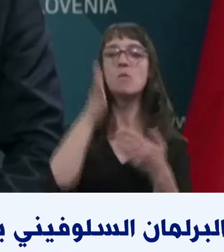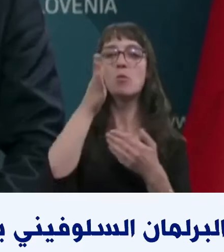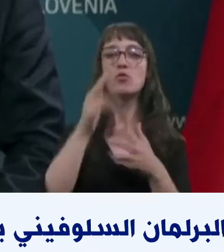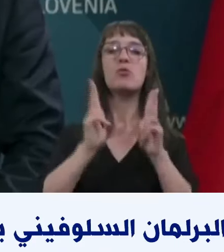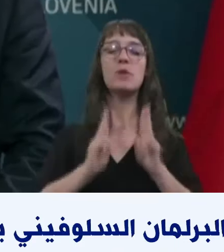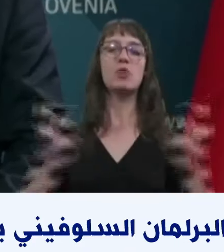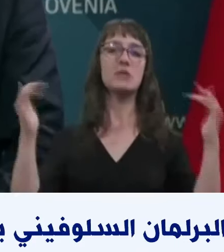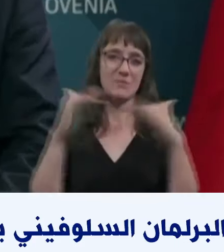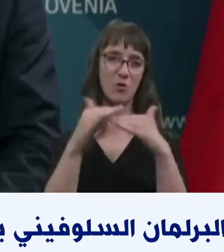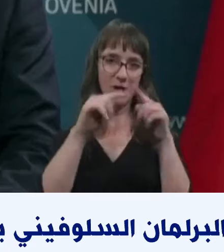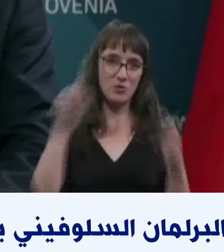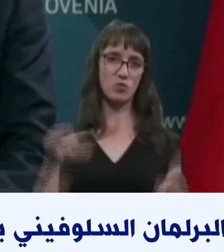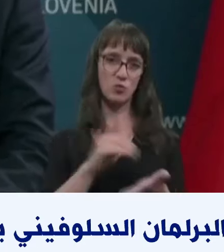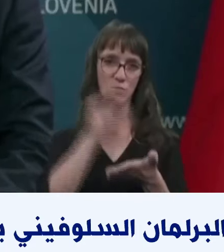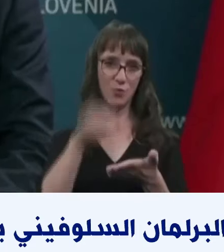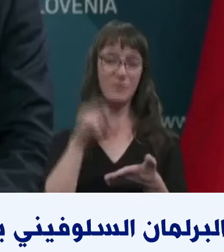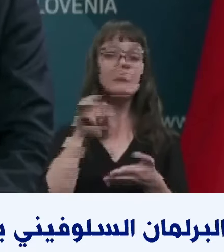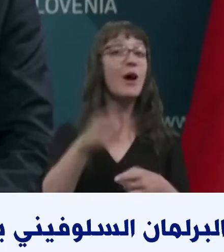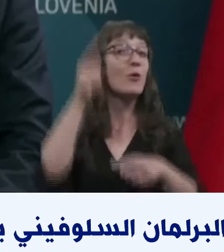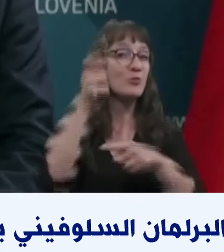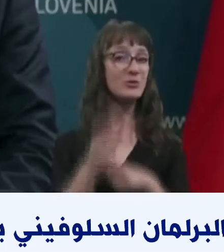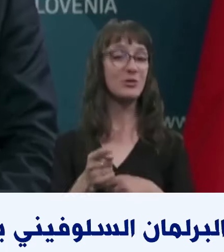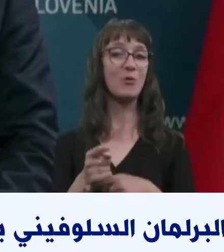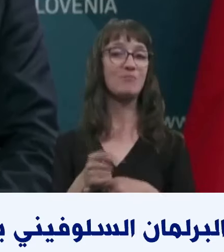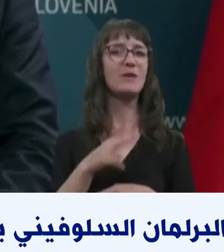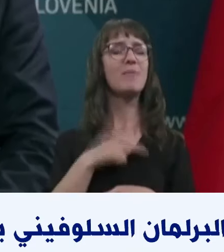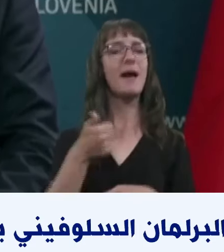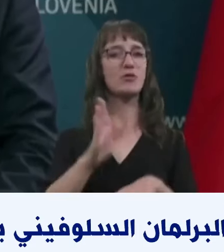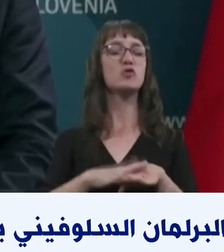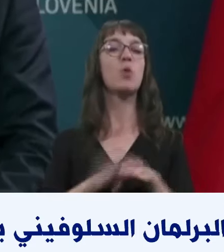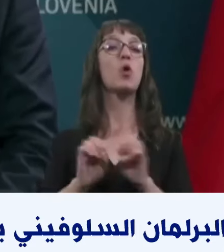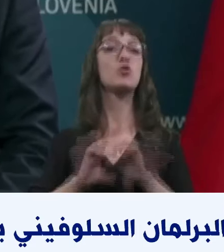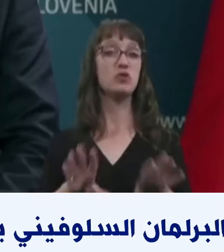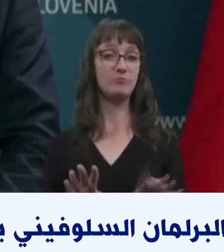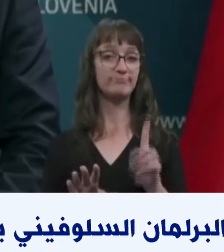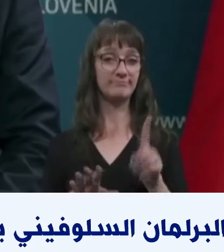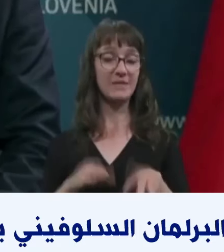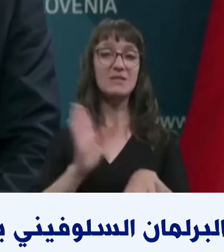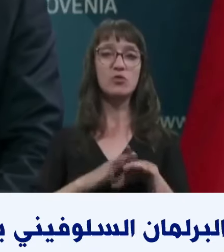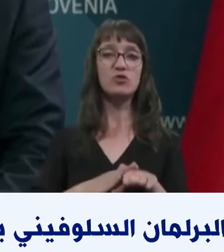مؤكدا أن هذا الاعتراف يوجه رسالة سلام للعالم أجمع، مشددا على